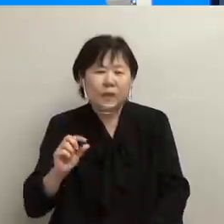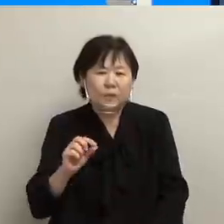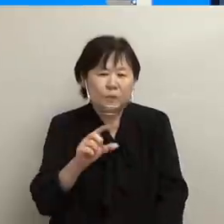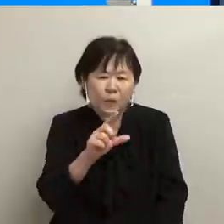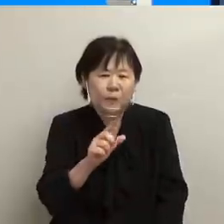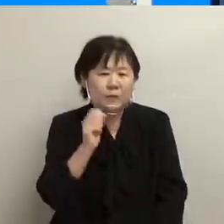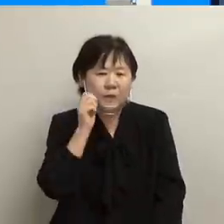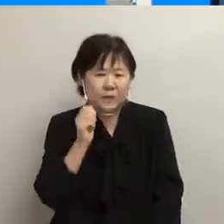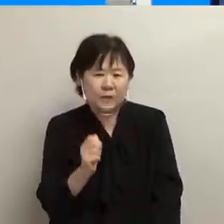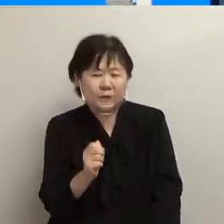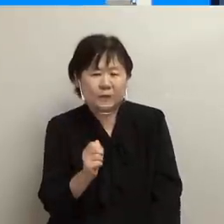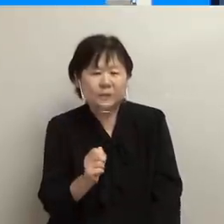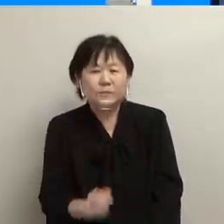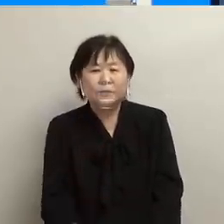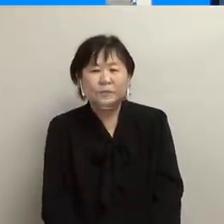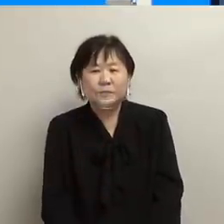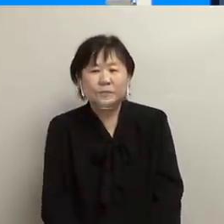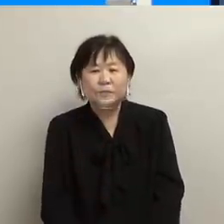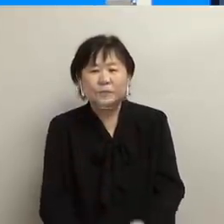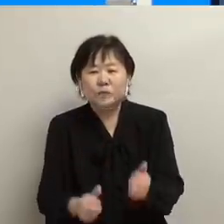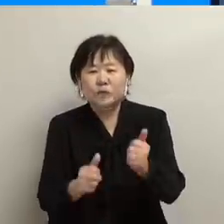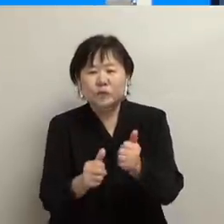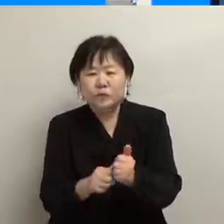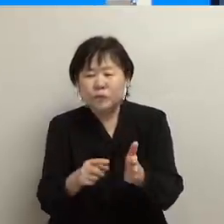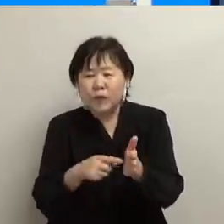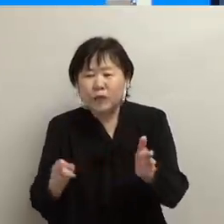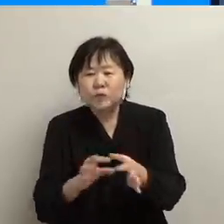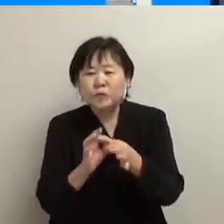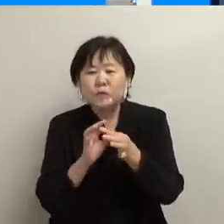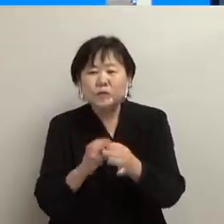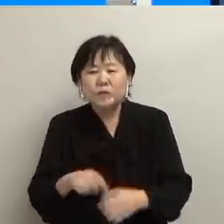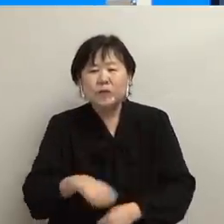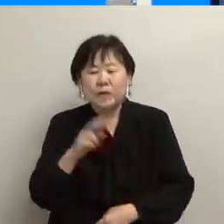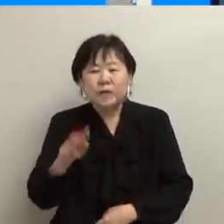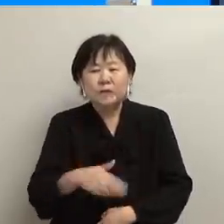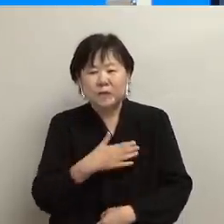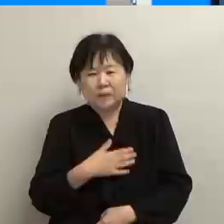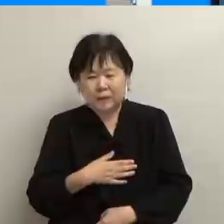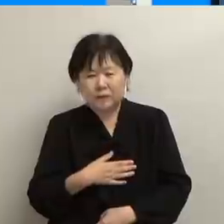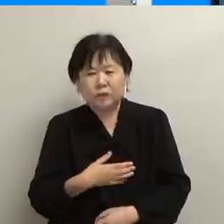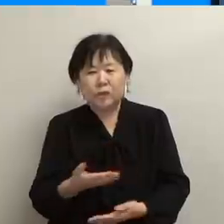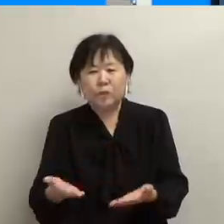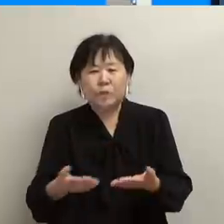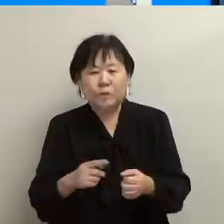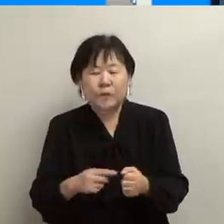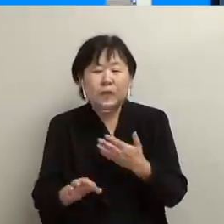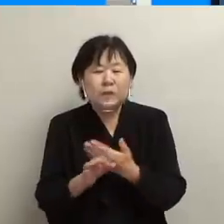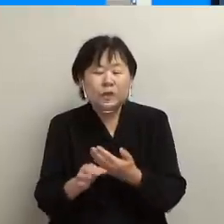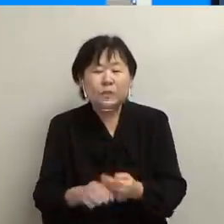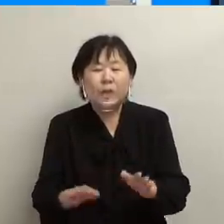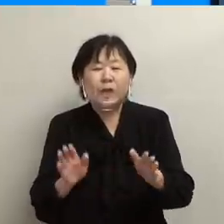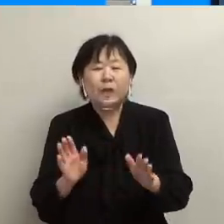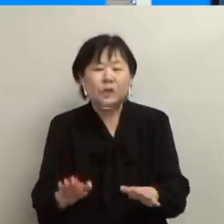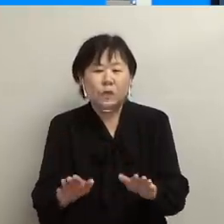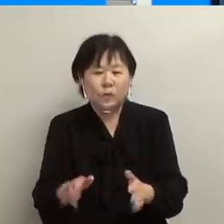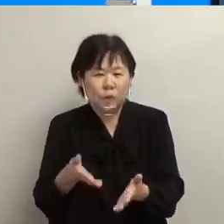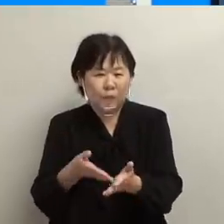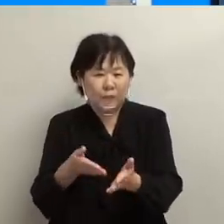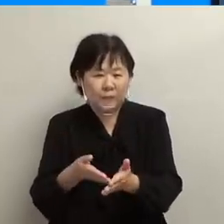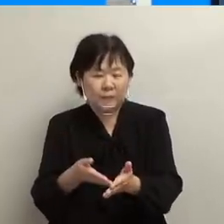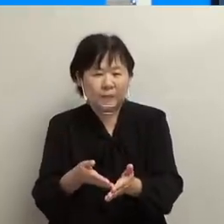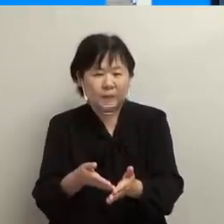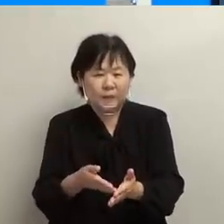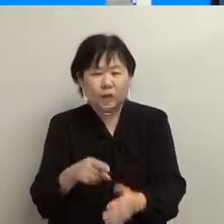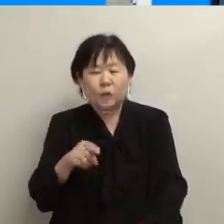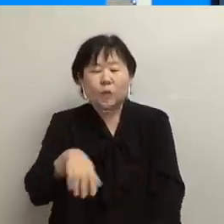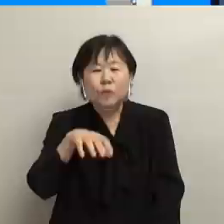から君の皆さんにいった不安のについての正しい理解ををしていただくという意味でいうとたとえば今日の記者会見もそうですけどもこういう場所でまず